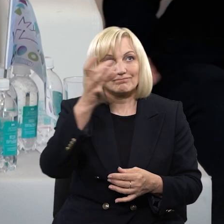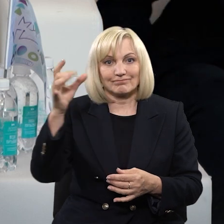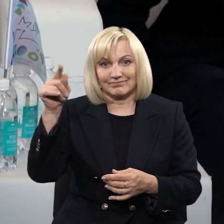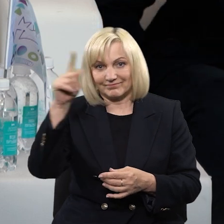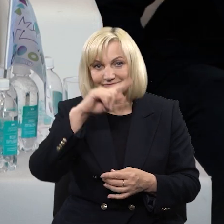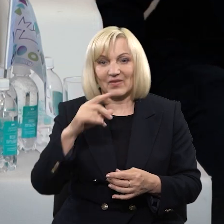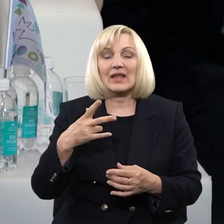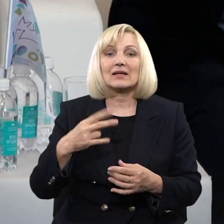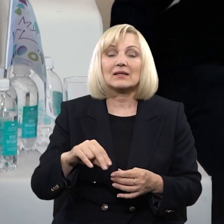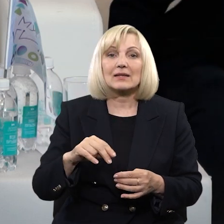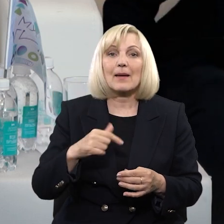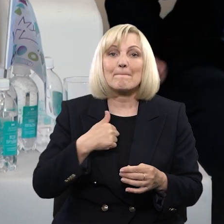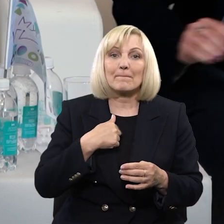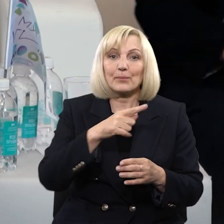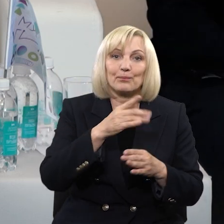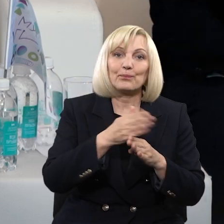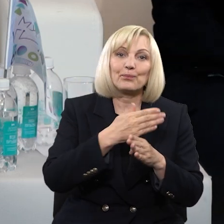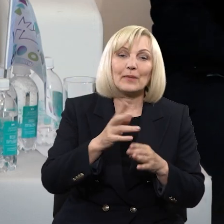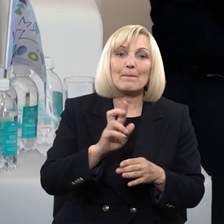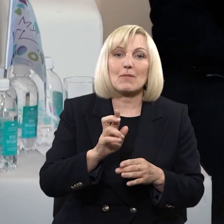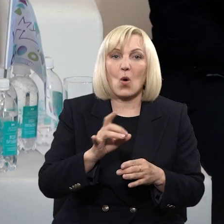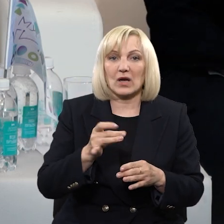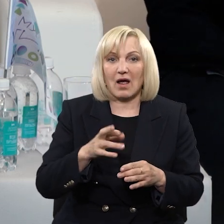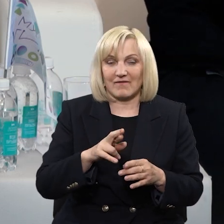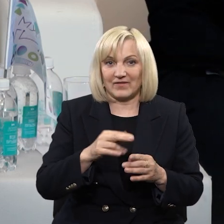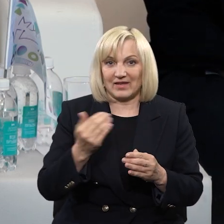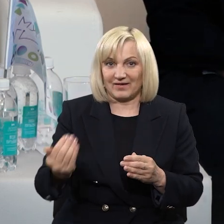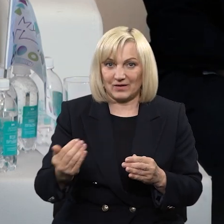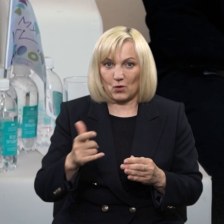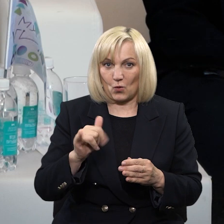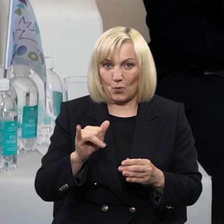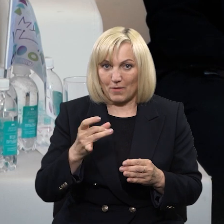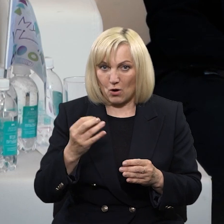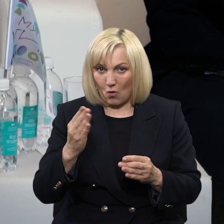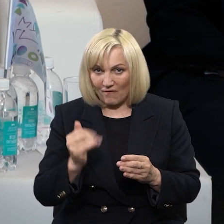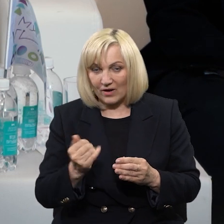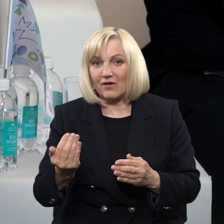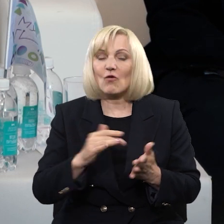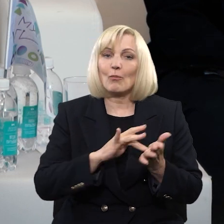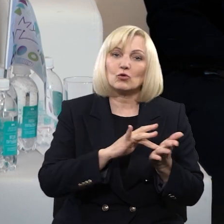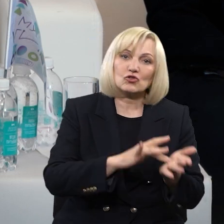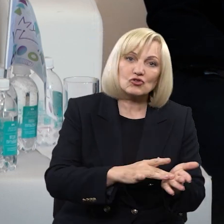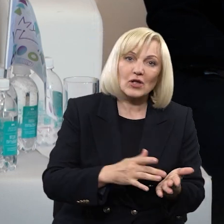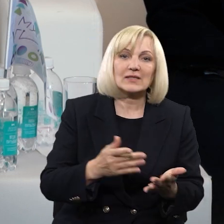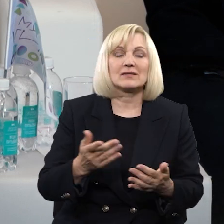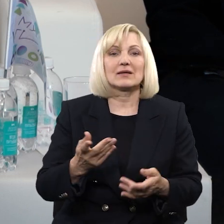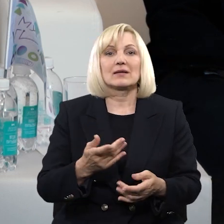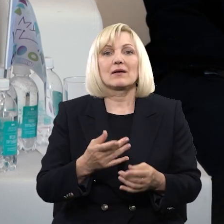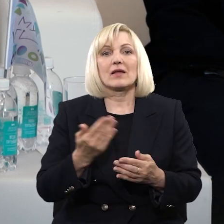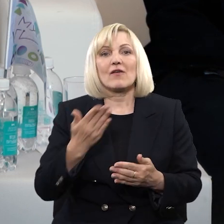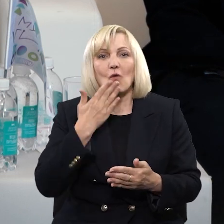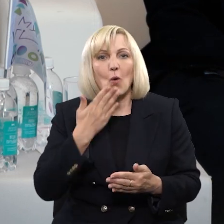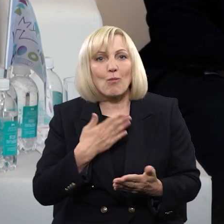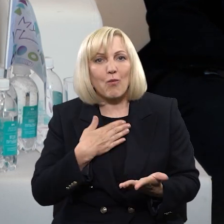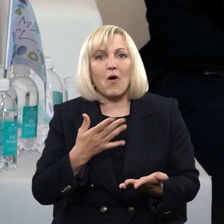э-э в которых мы разделяли биографию э Николая Степановича Гумилёва его путешествие его Страсть к